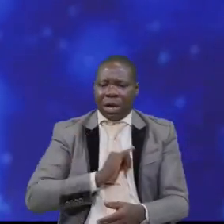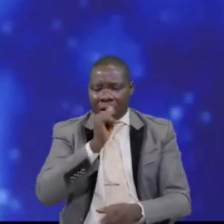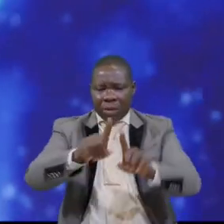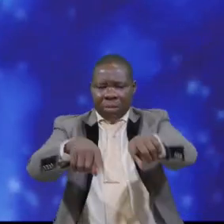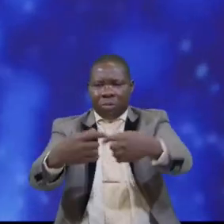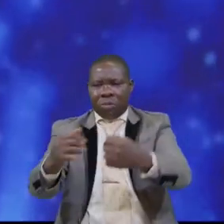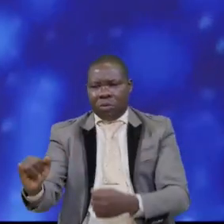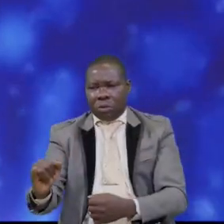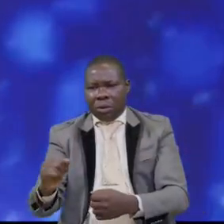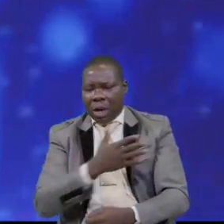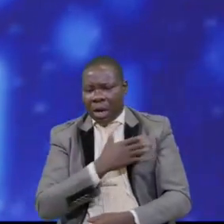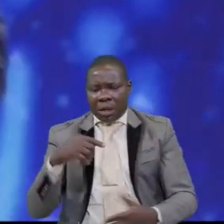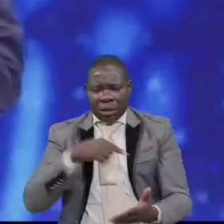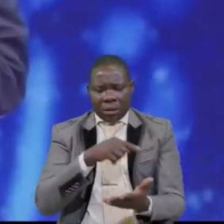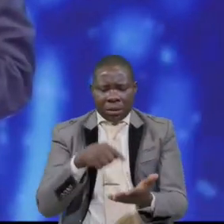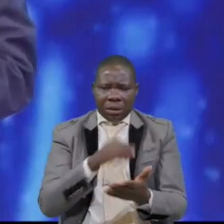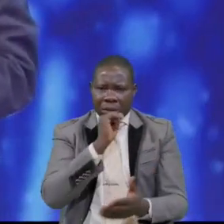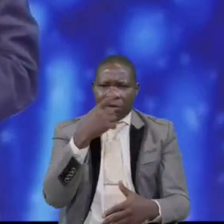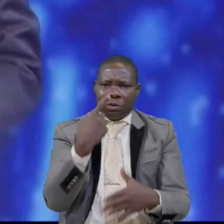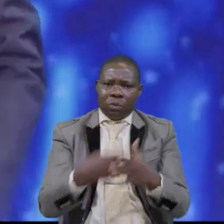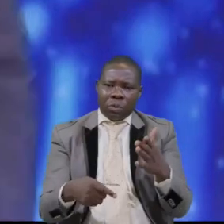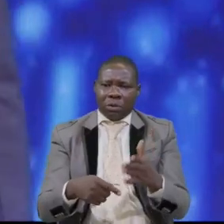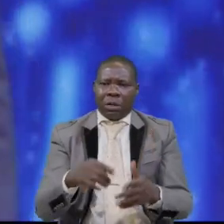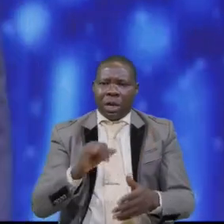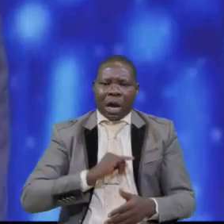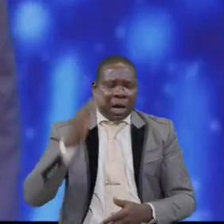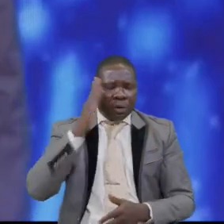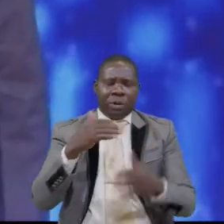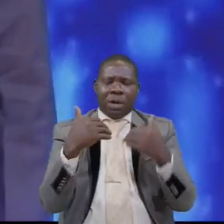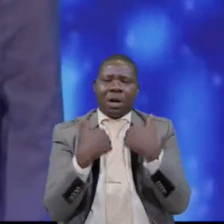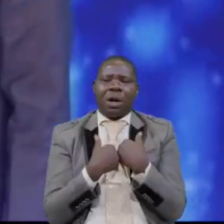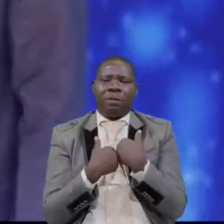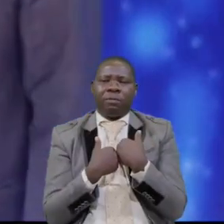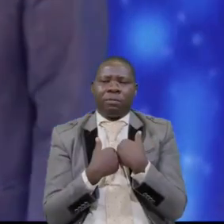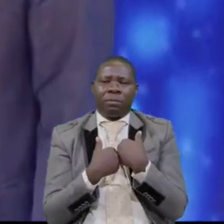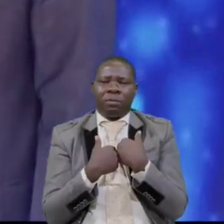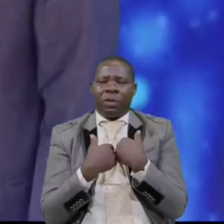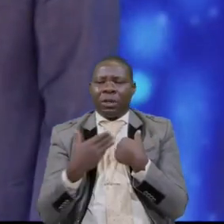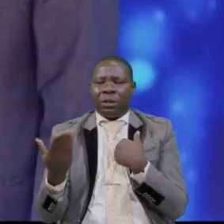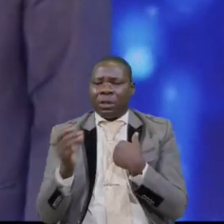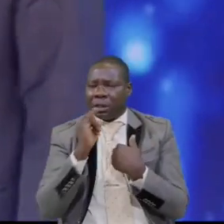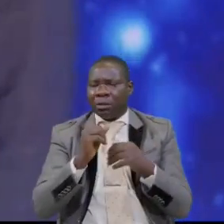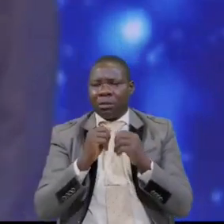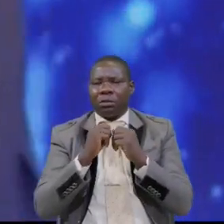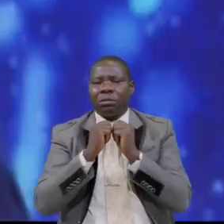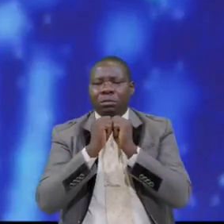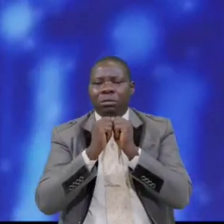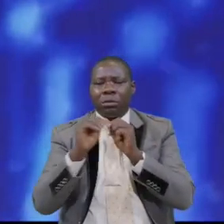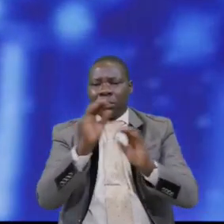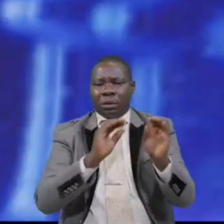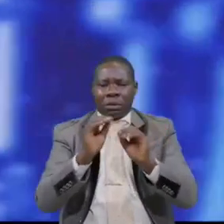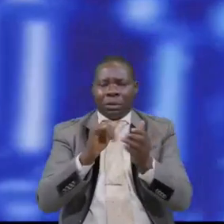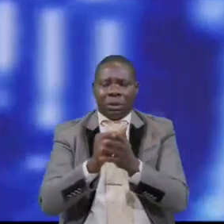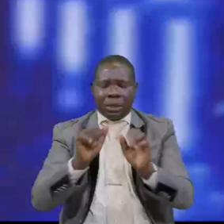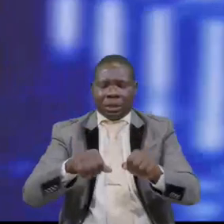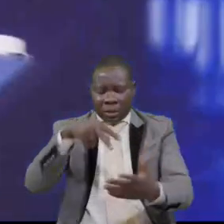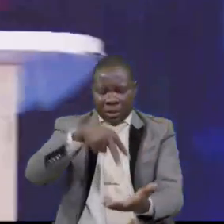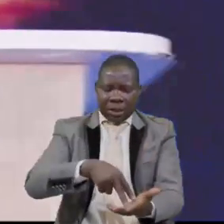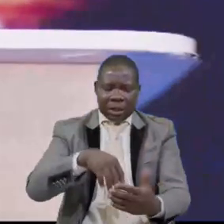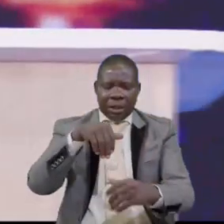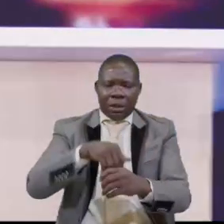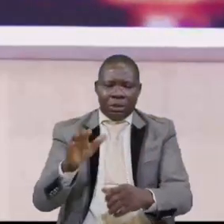Et voici ce que je veux avoir. Il n'y a rien qui pourra te barrer la